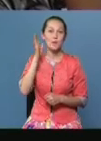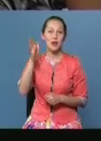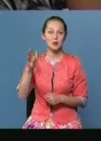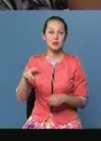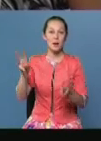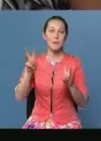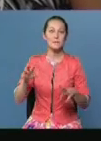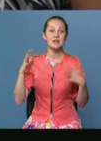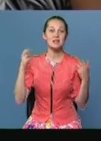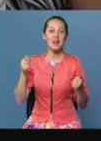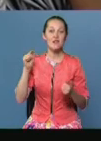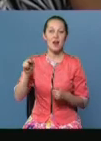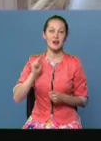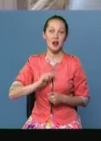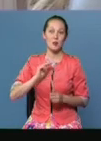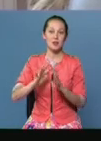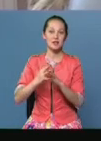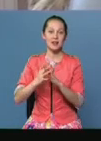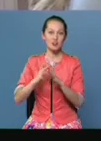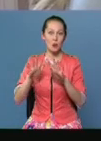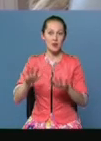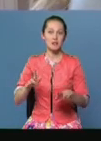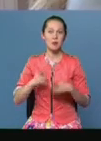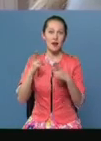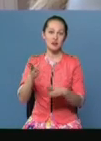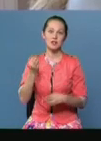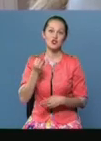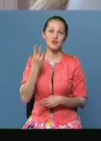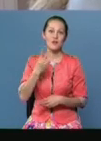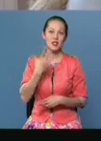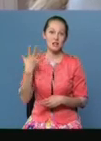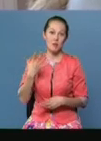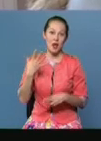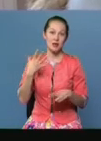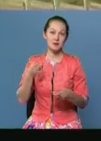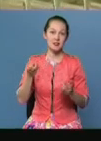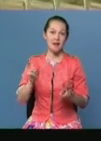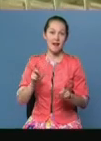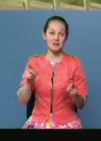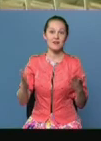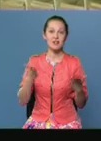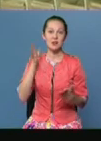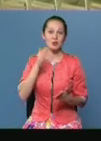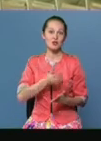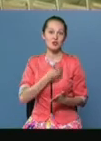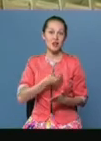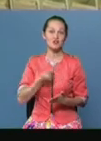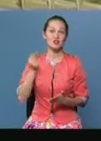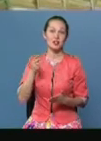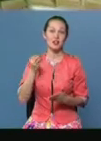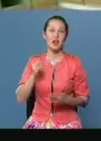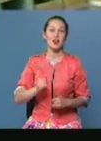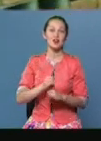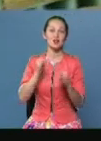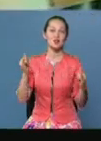этом году работать в сельскую местность поедут 25 молодых специалистов. Причем, если желающих будет больше, то в ведомстве предлагают внести поправки